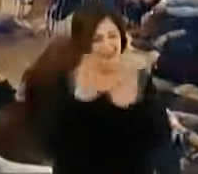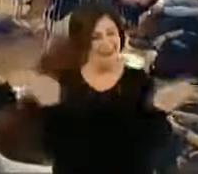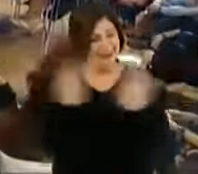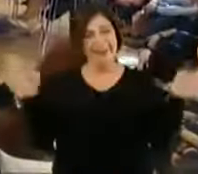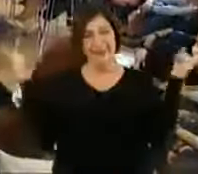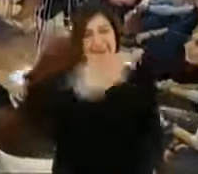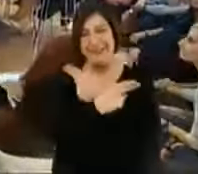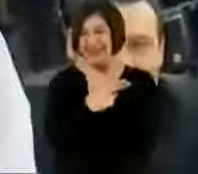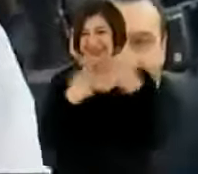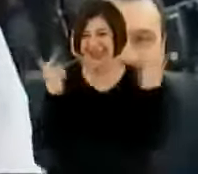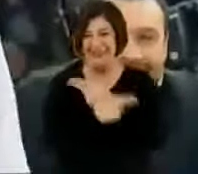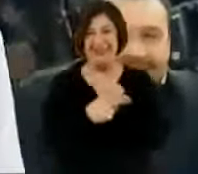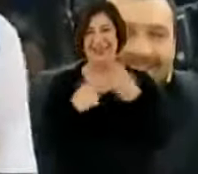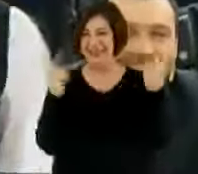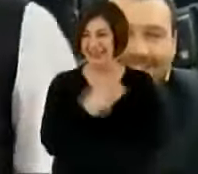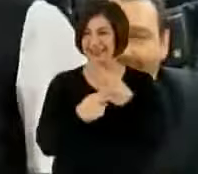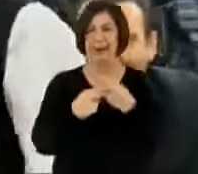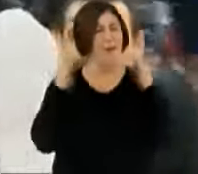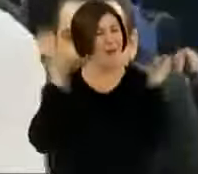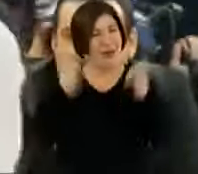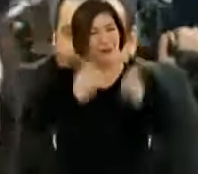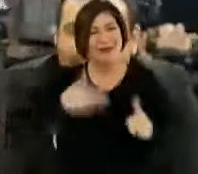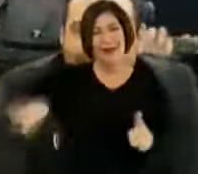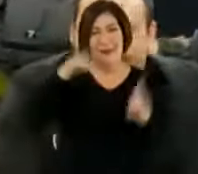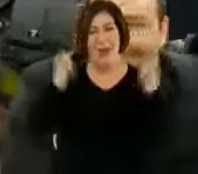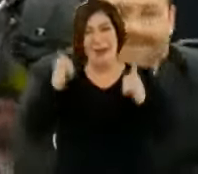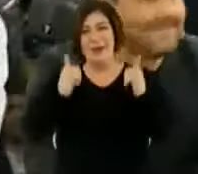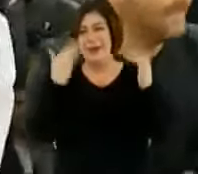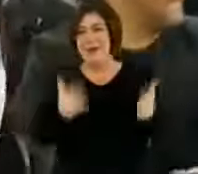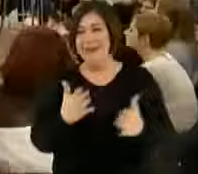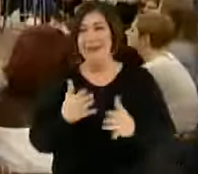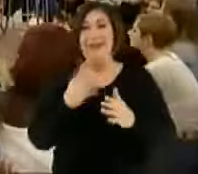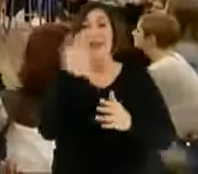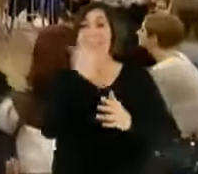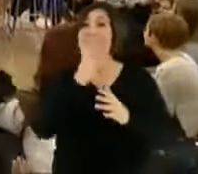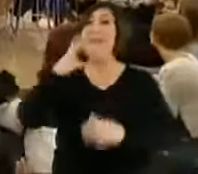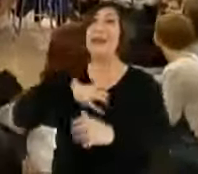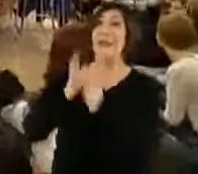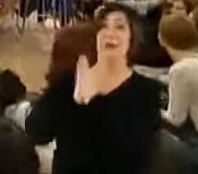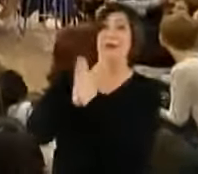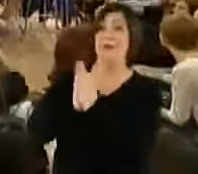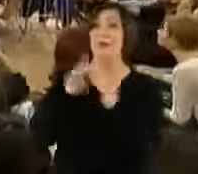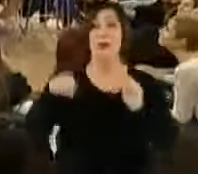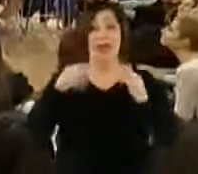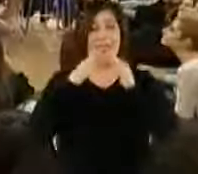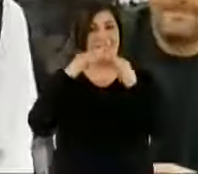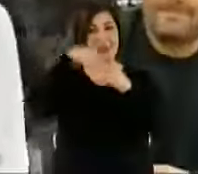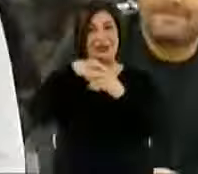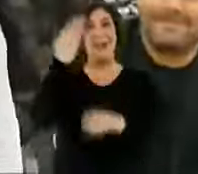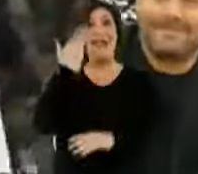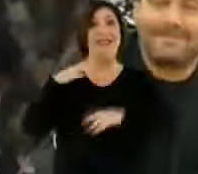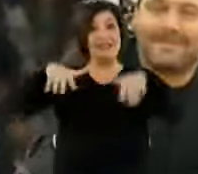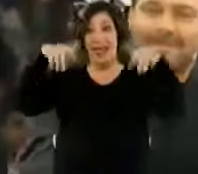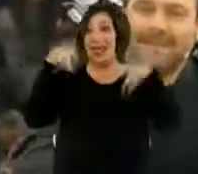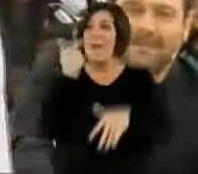Tamam, kes, kes, kes, kes, kes. Berbatsınız. Berbat. Partinin sahibinden özür diliyoruz. Şu anda evlerinde bizi izleyen